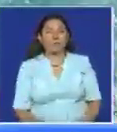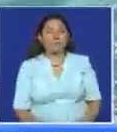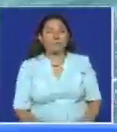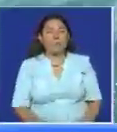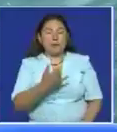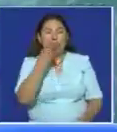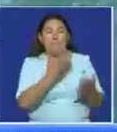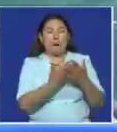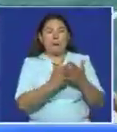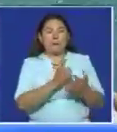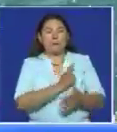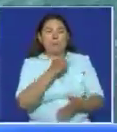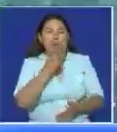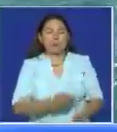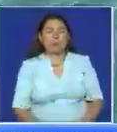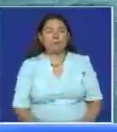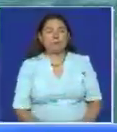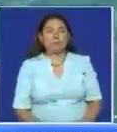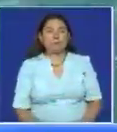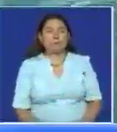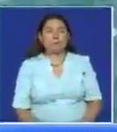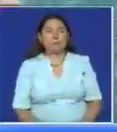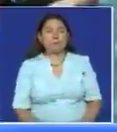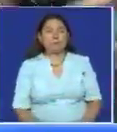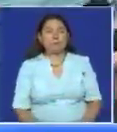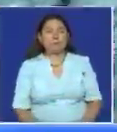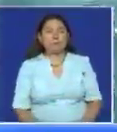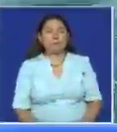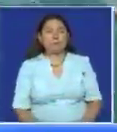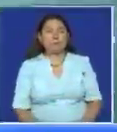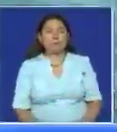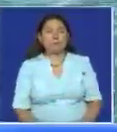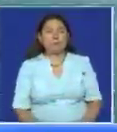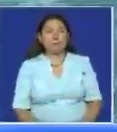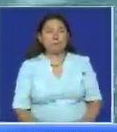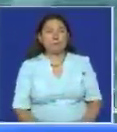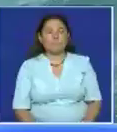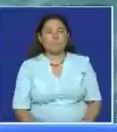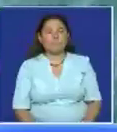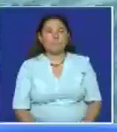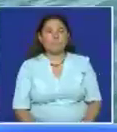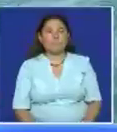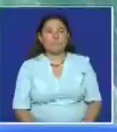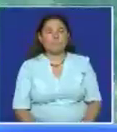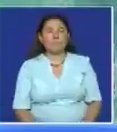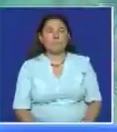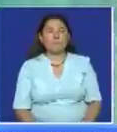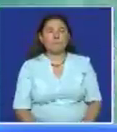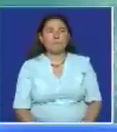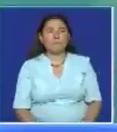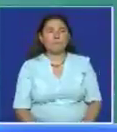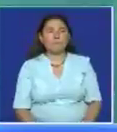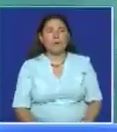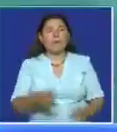Мінеке, қазір арнайы құрылғымен ауды алатын боламыз. Бұл ауға балық түсіккен түспегенін бірге білетін боламыз. Белгіленген